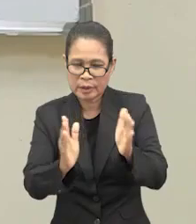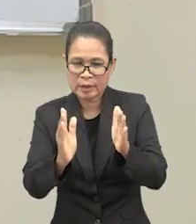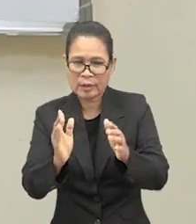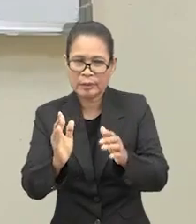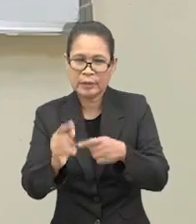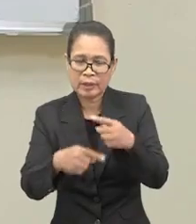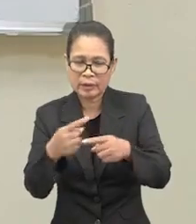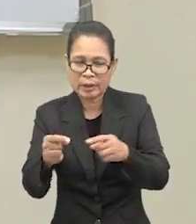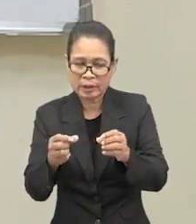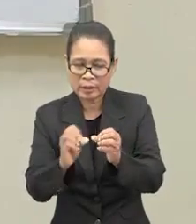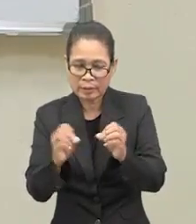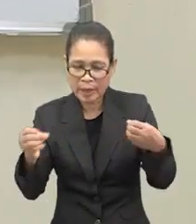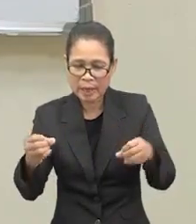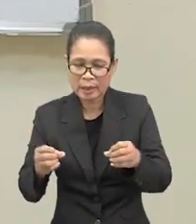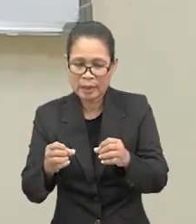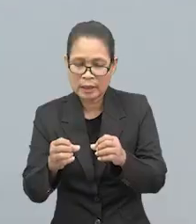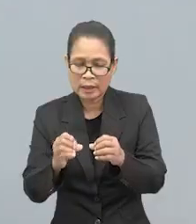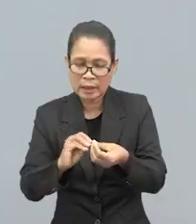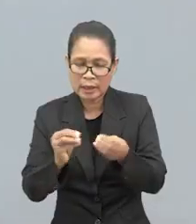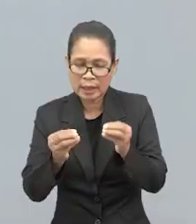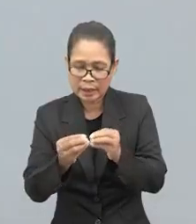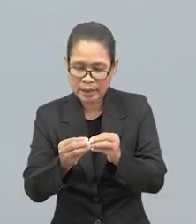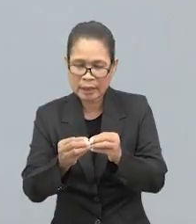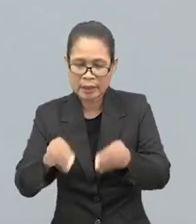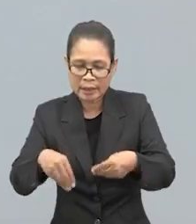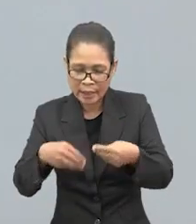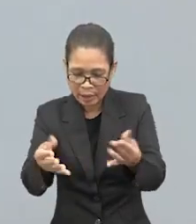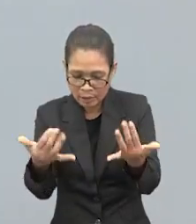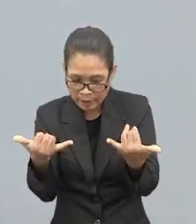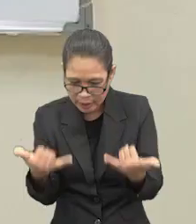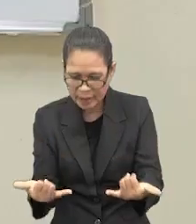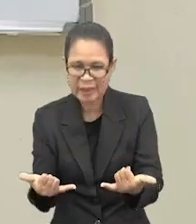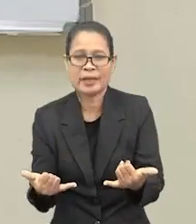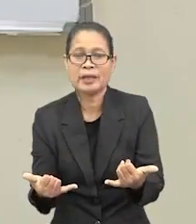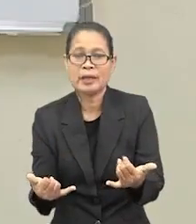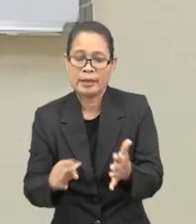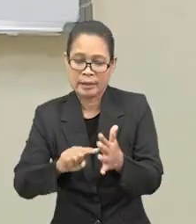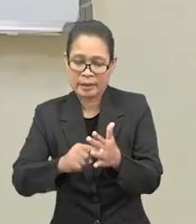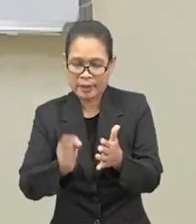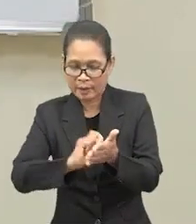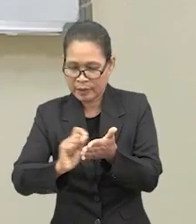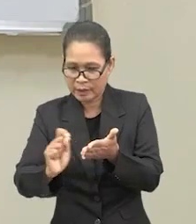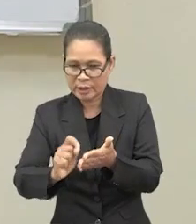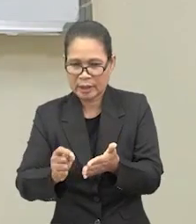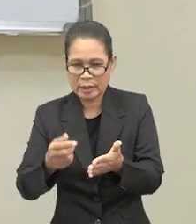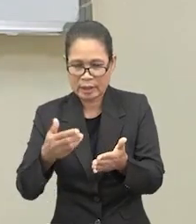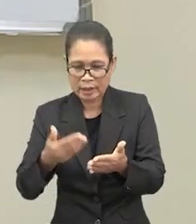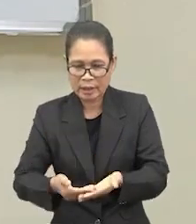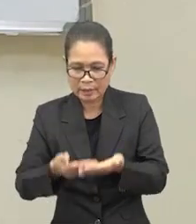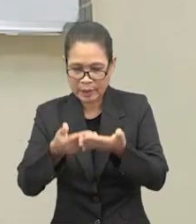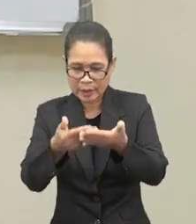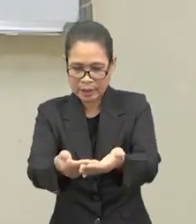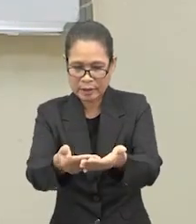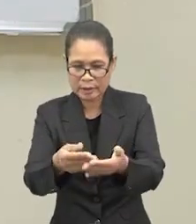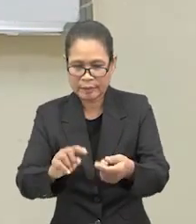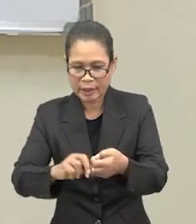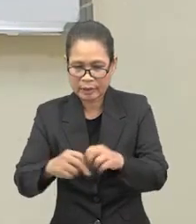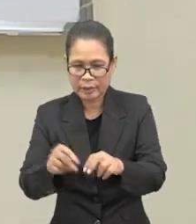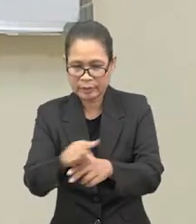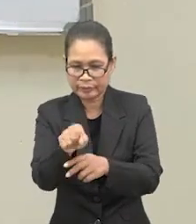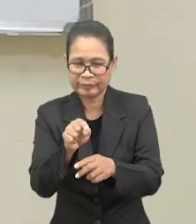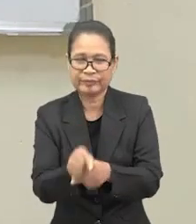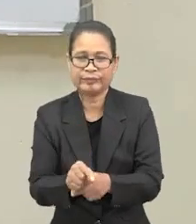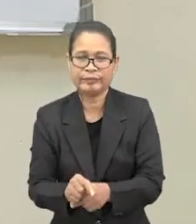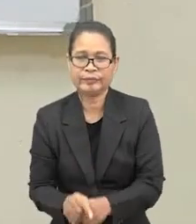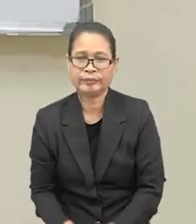tới 8 là ba lê đai nè cứ chun được về nì. Chà, chẳng cô chạp đàm sơ xế ca bằng ca